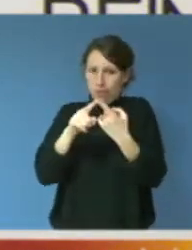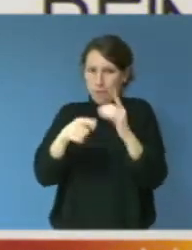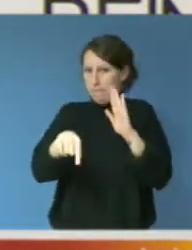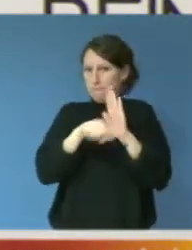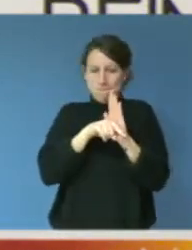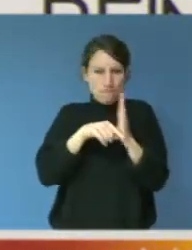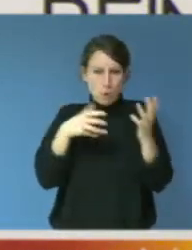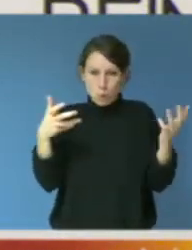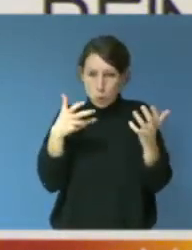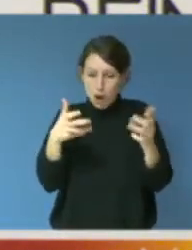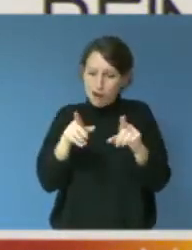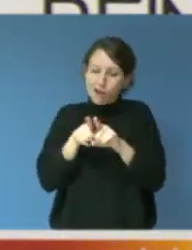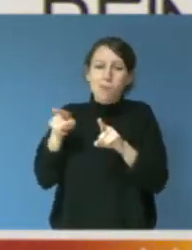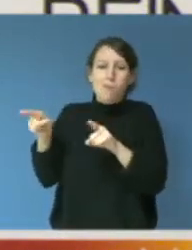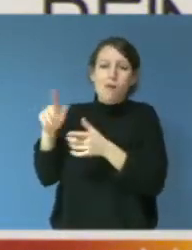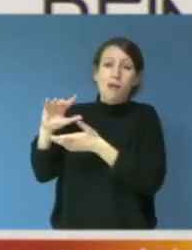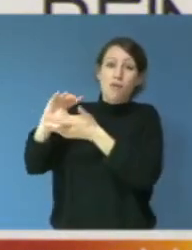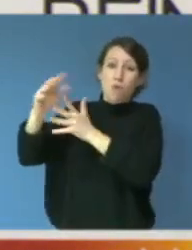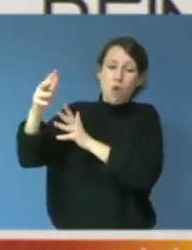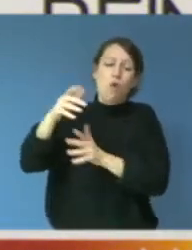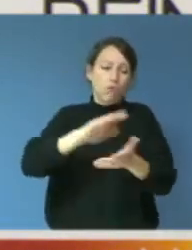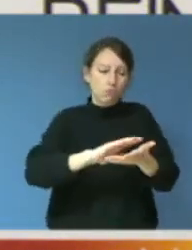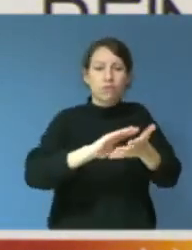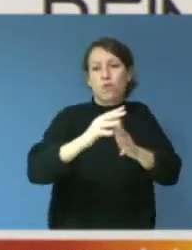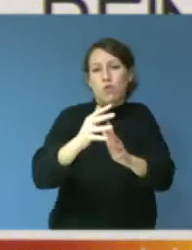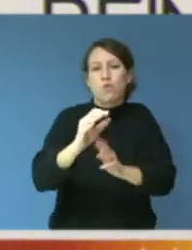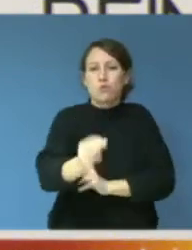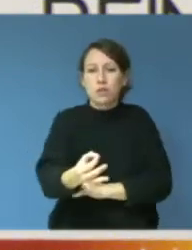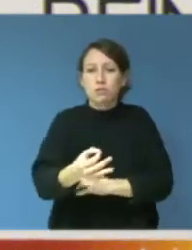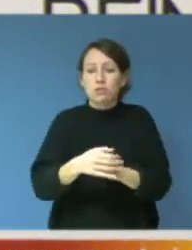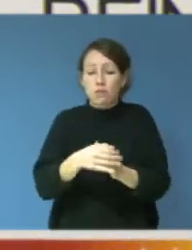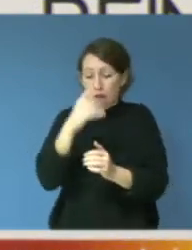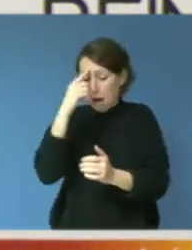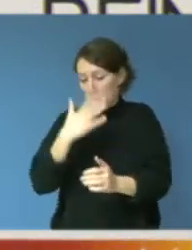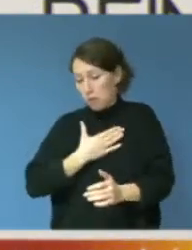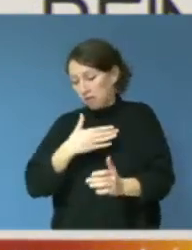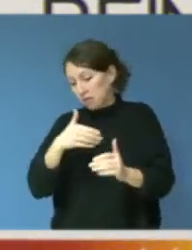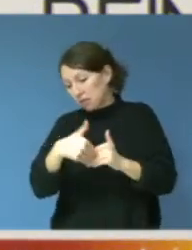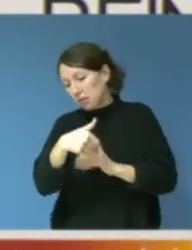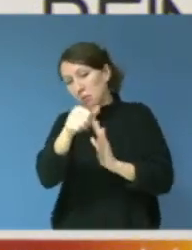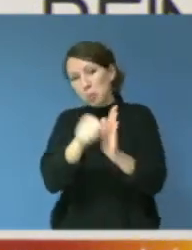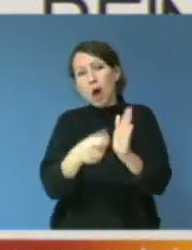évolution. Et je pense qu'au mois de décembre, en fonction de ce que la